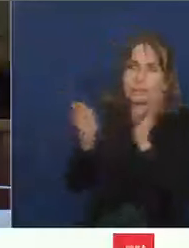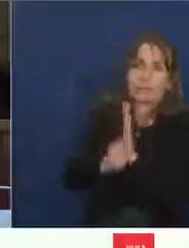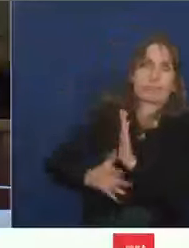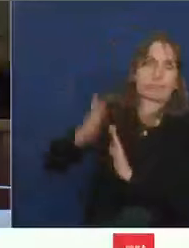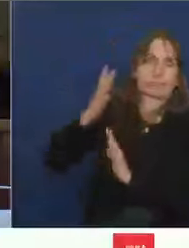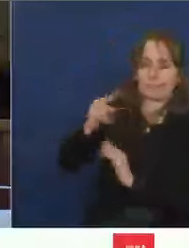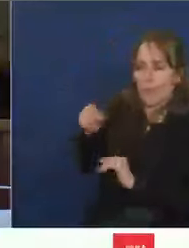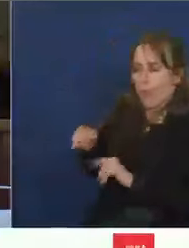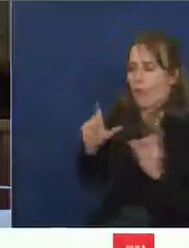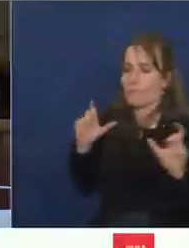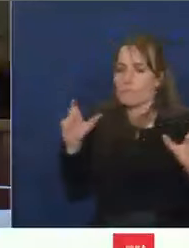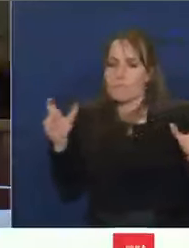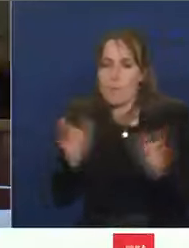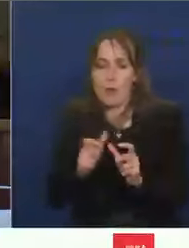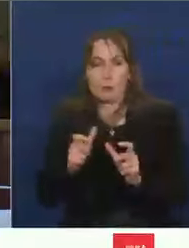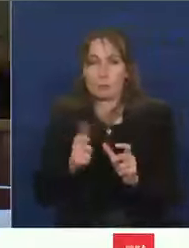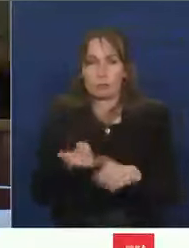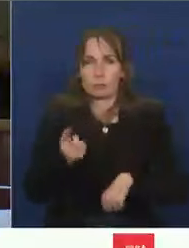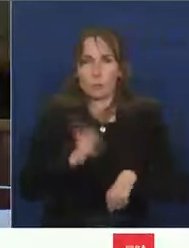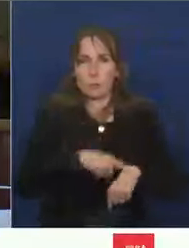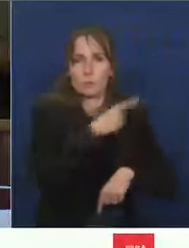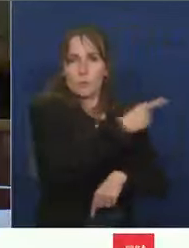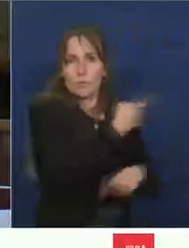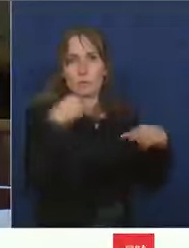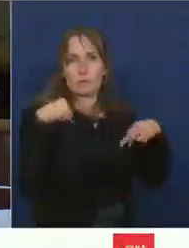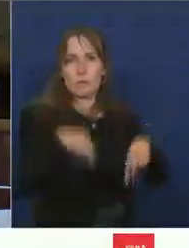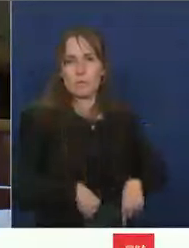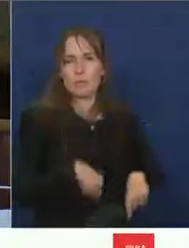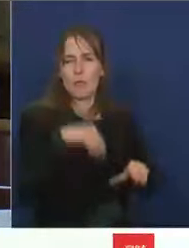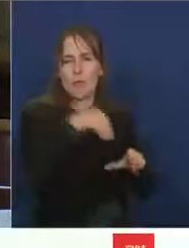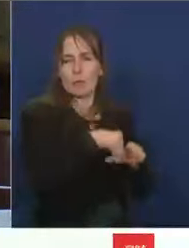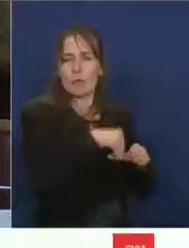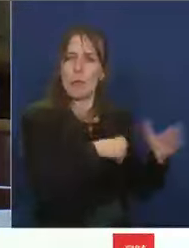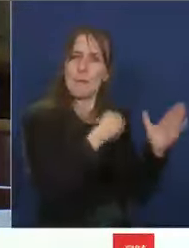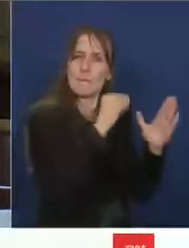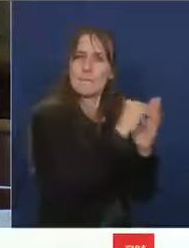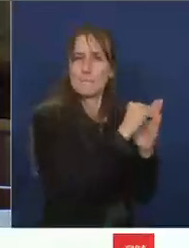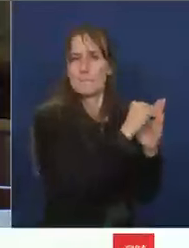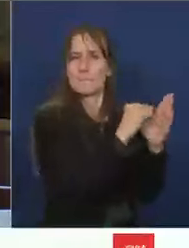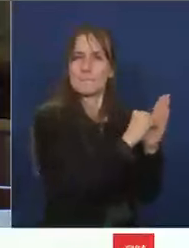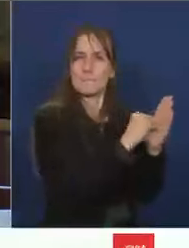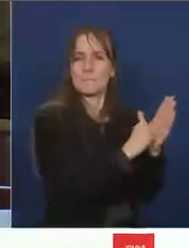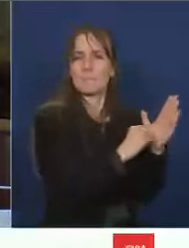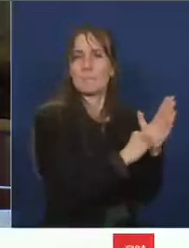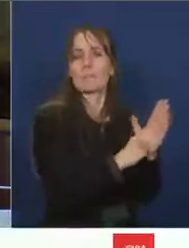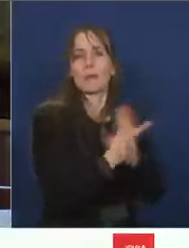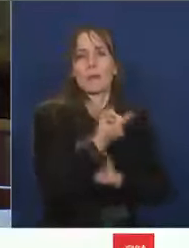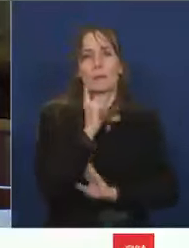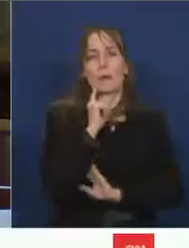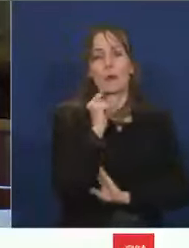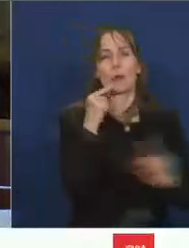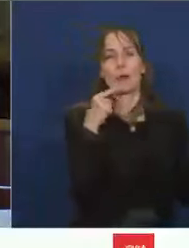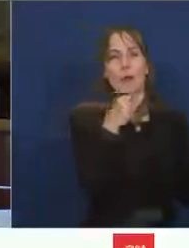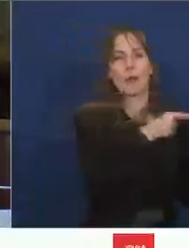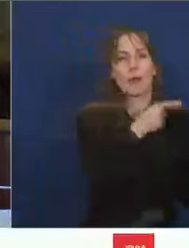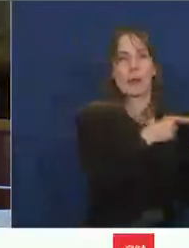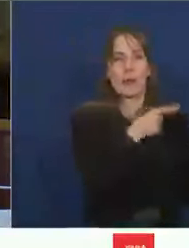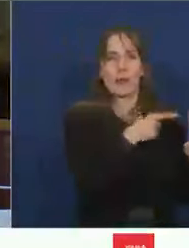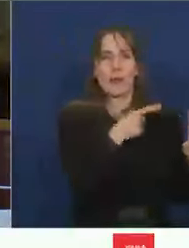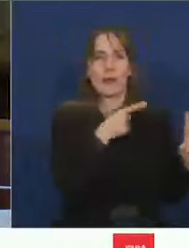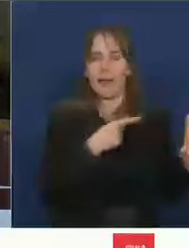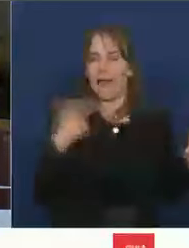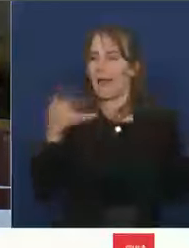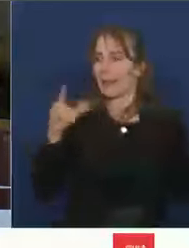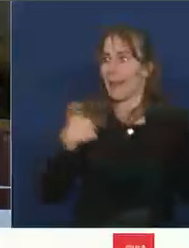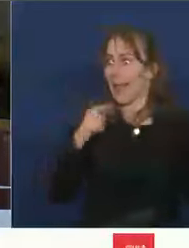répertorié immédiatement dans les points de deal, puisque évidemment, à chaque fois qu'il peut répertorier un point de deal supplémentaire à Lille, il ne s'en prive